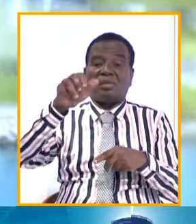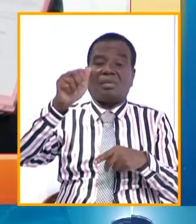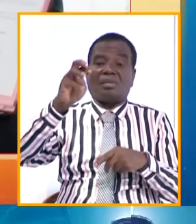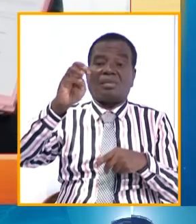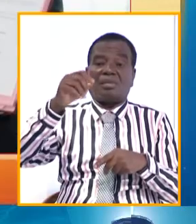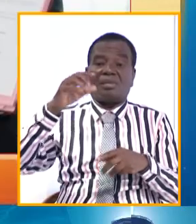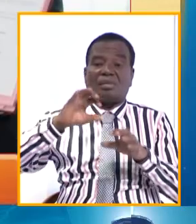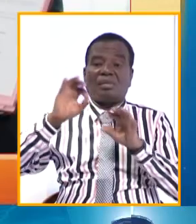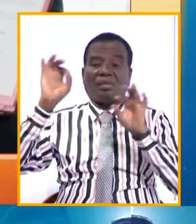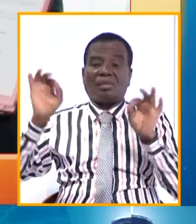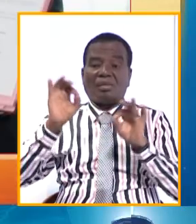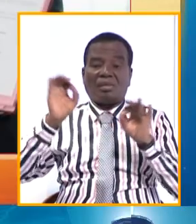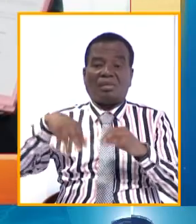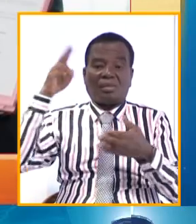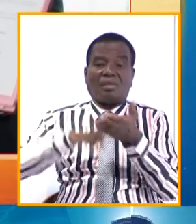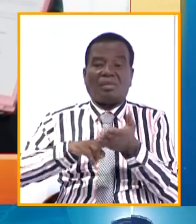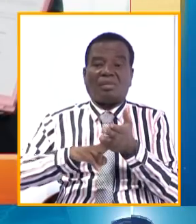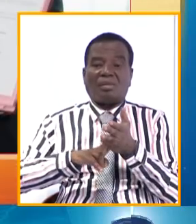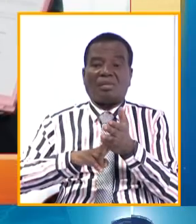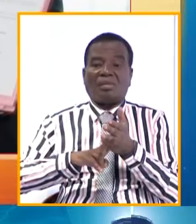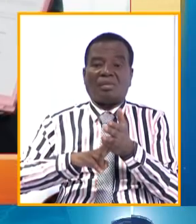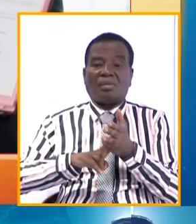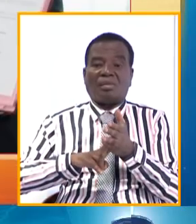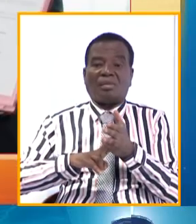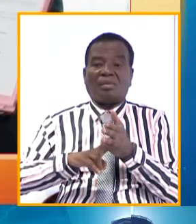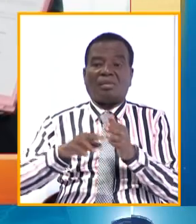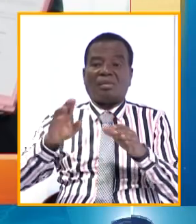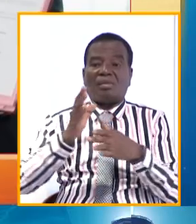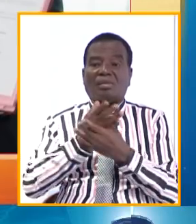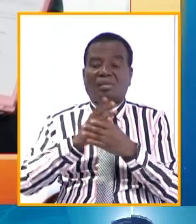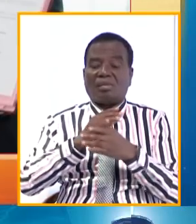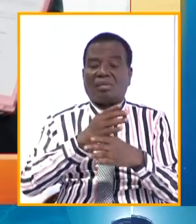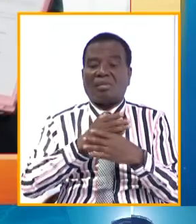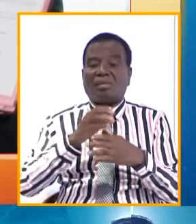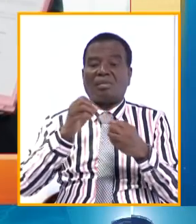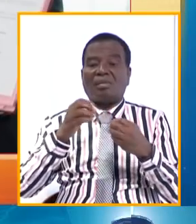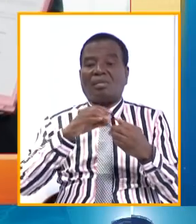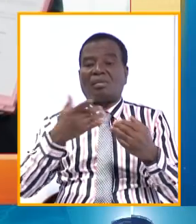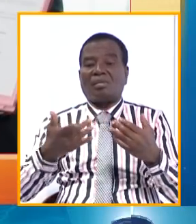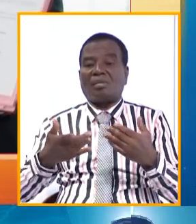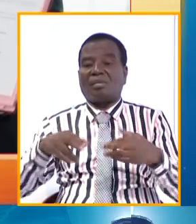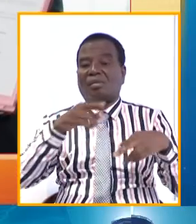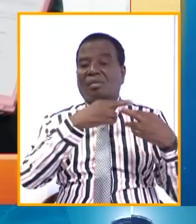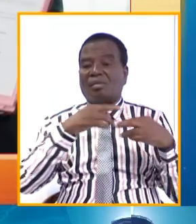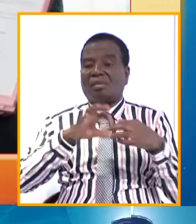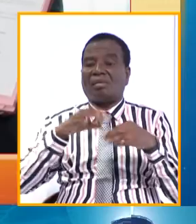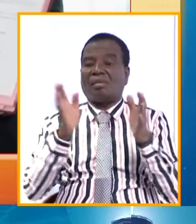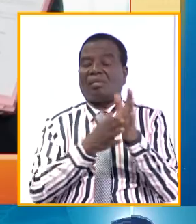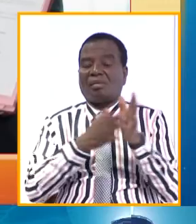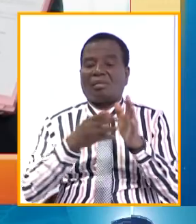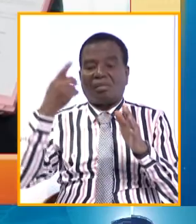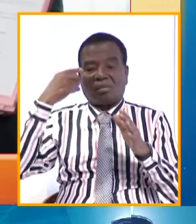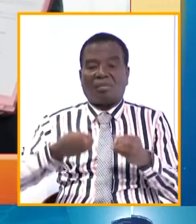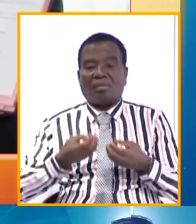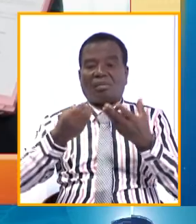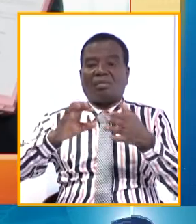signature de convention entre l'Institut national supérieur des arts et de l'action culturelle, l'INSAC, et les responsables du établissement. Objectif, à favoriser